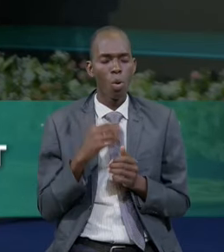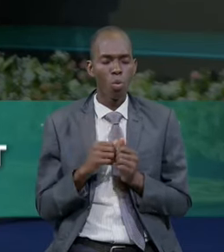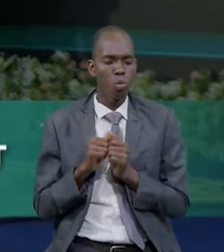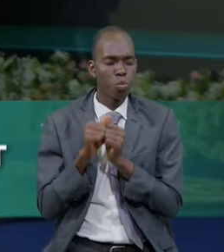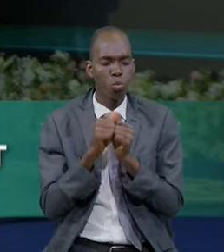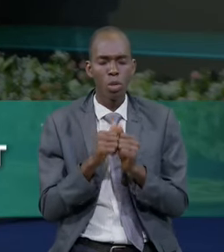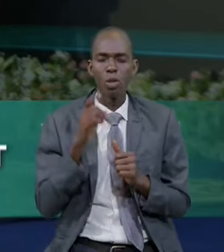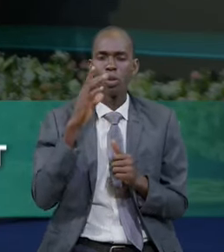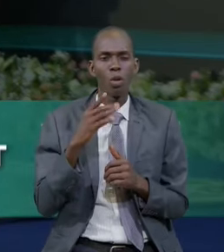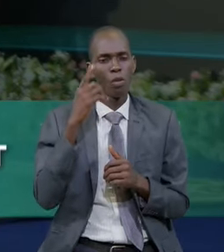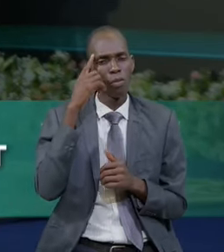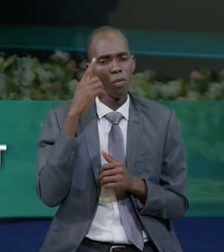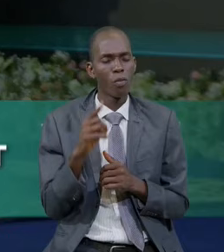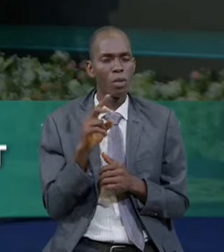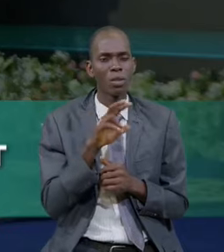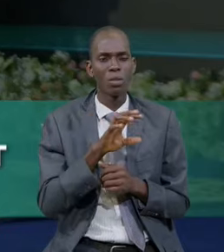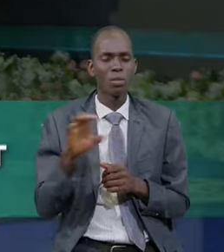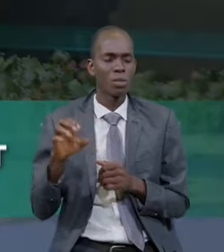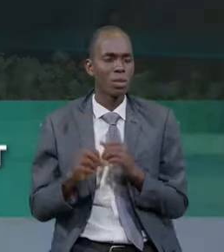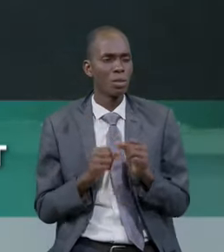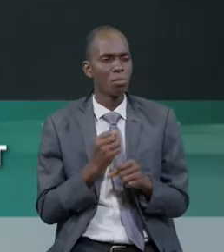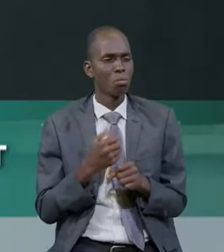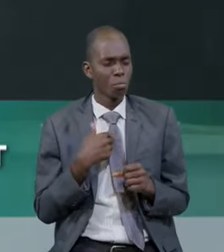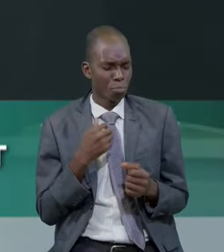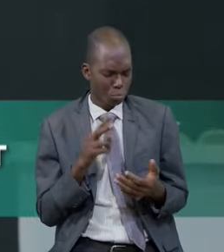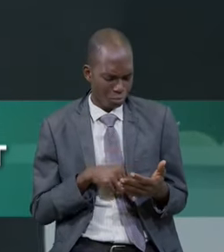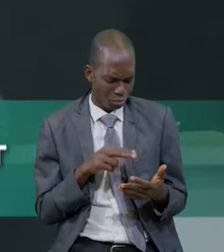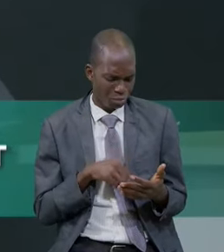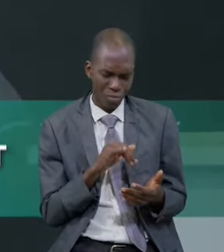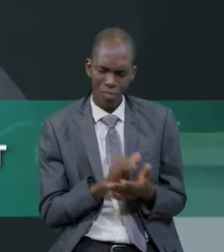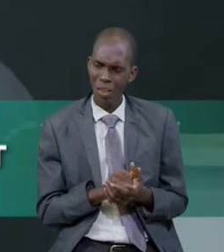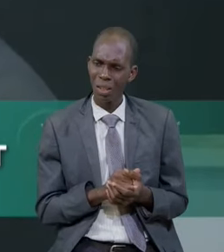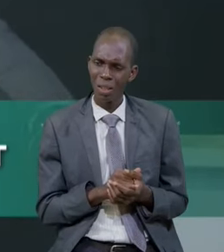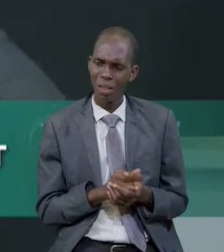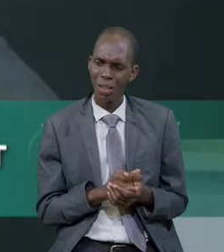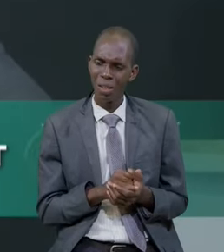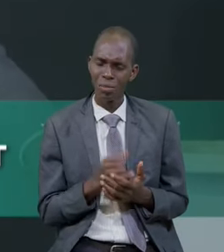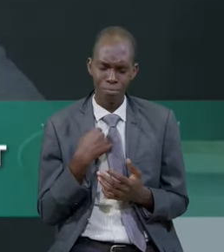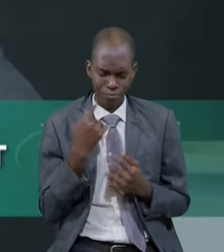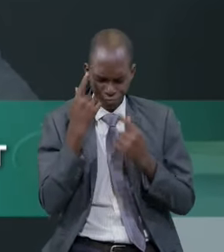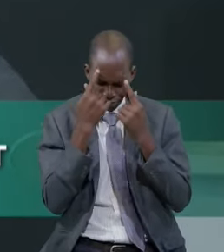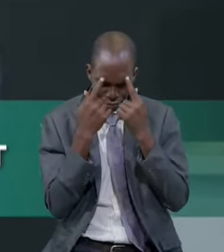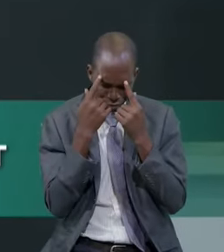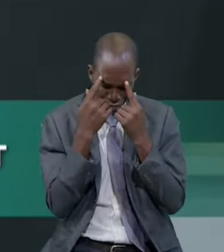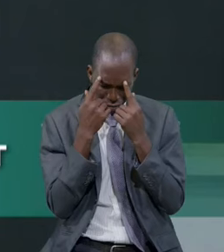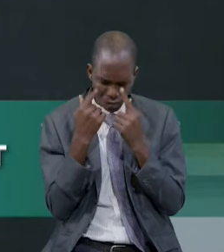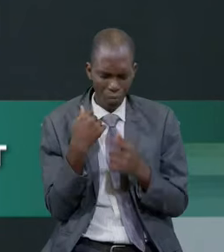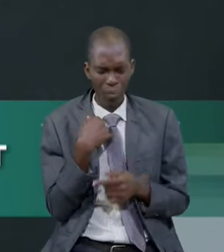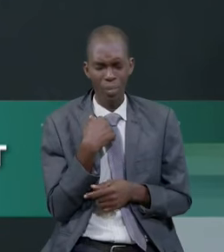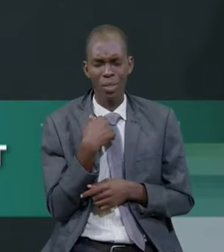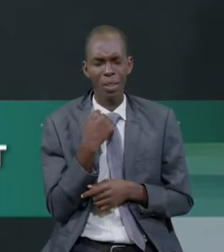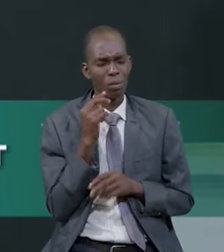Vous savez, je lisais ça, je me dis, mais comment, avant que Jésus ne vienne,